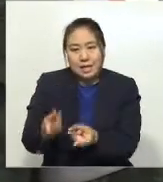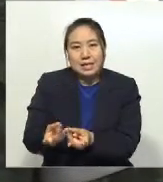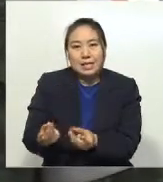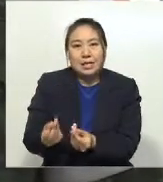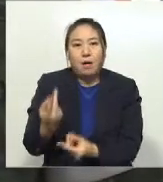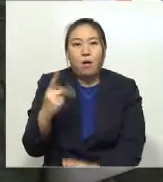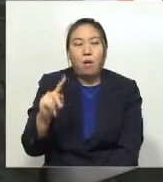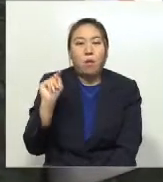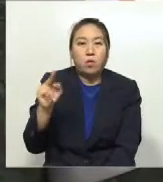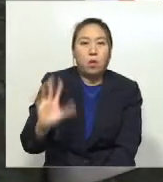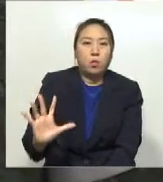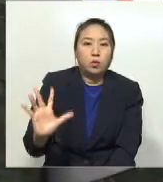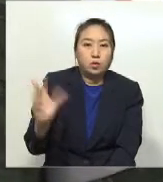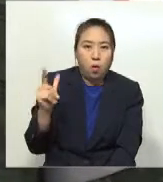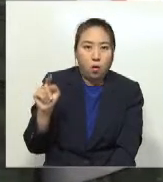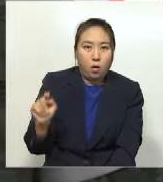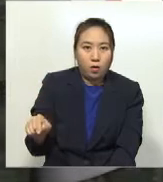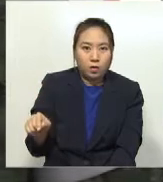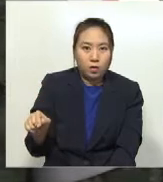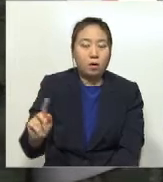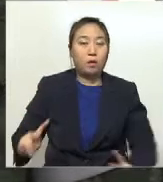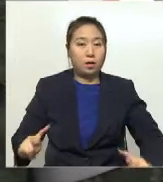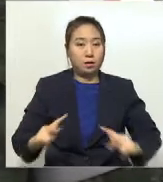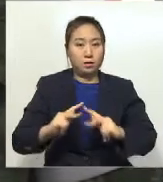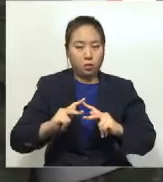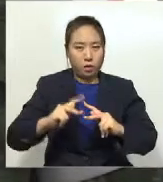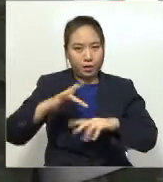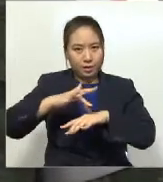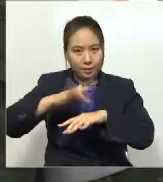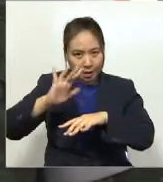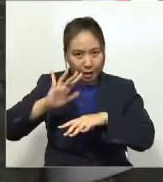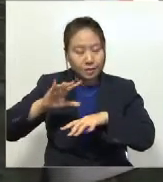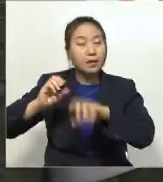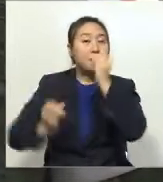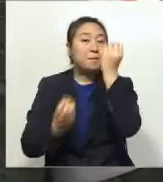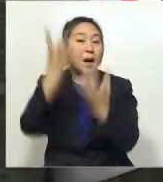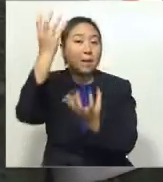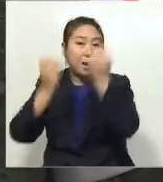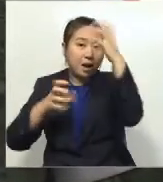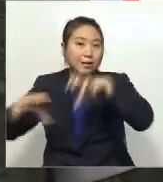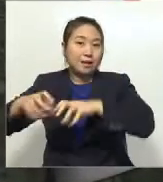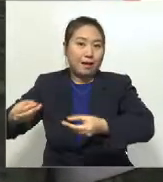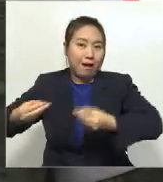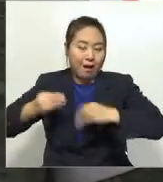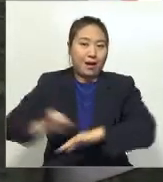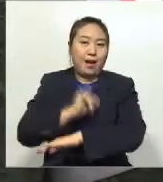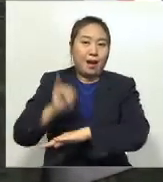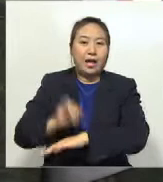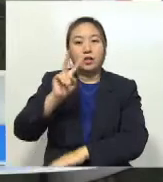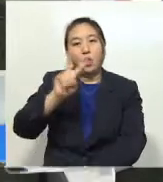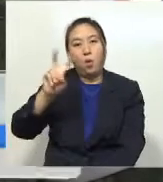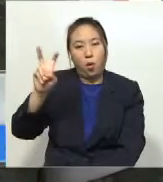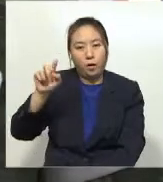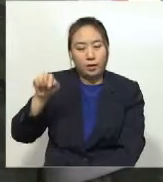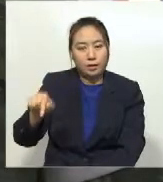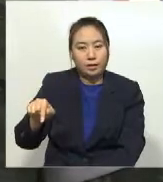ช.ในระบบคทช.ที่กระทรวงทรัพย์หรือทางป่าไม้จัดให้เนื้อที่ประมาณ200ไร่นะครับบริเว